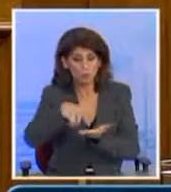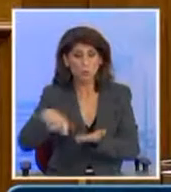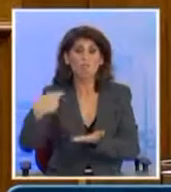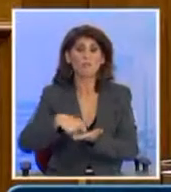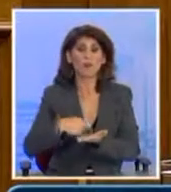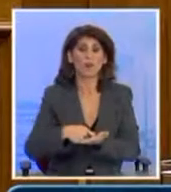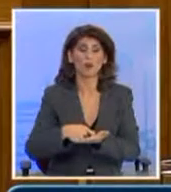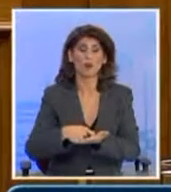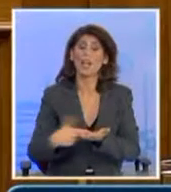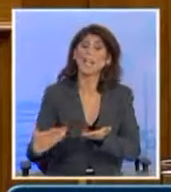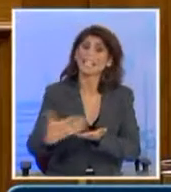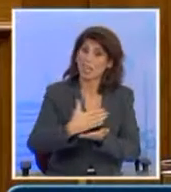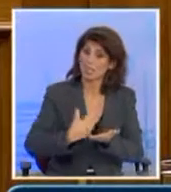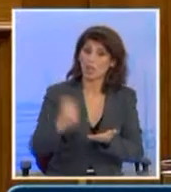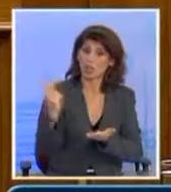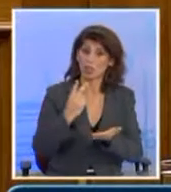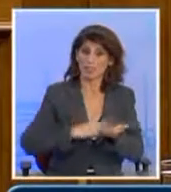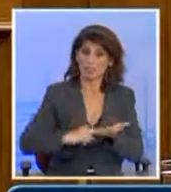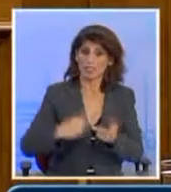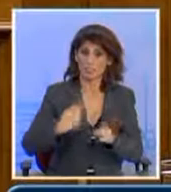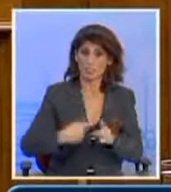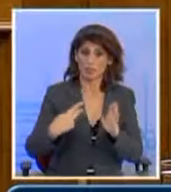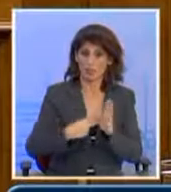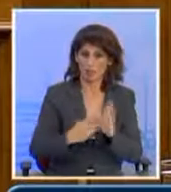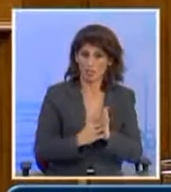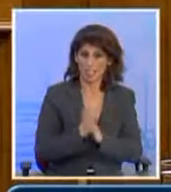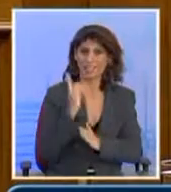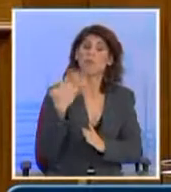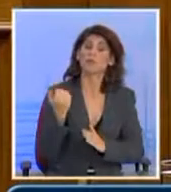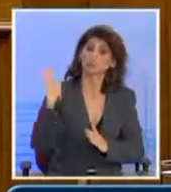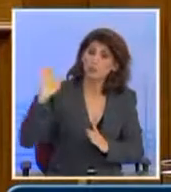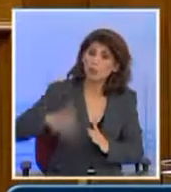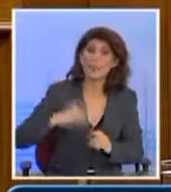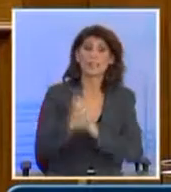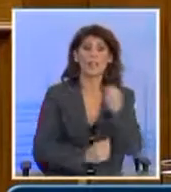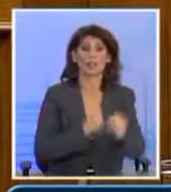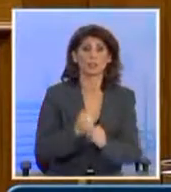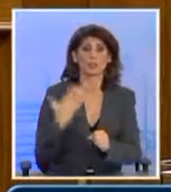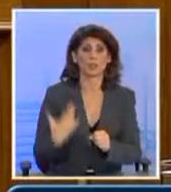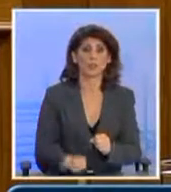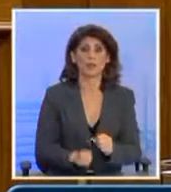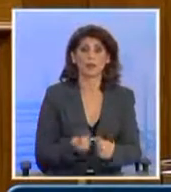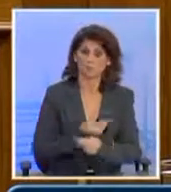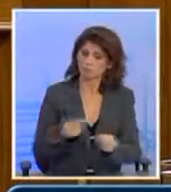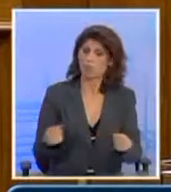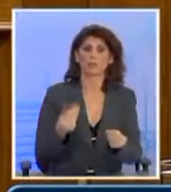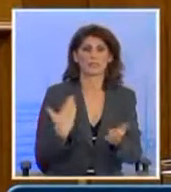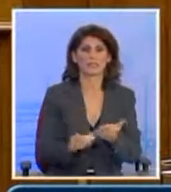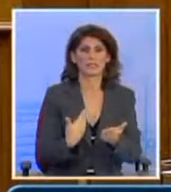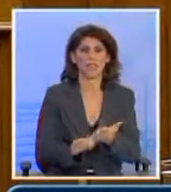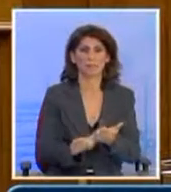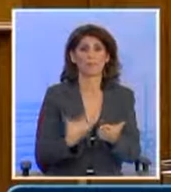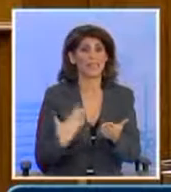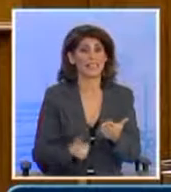και εισφορών κοινωνικής ασφάλισης στην Ελλάδα το 2011, που ήταν το τελευταίο έτος για το οποίο υπάρχουν διαθέσιμα στοιχεία,